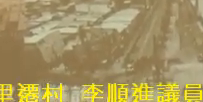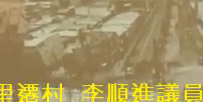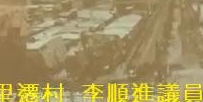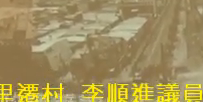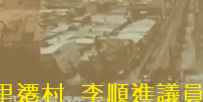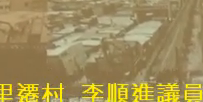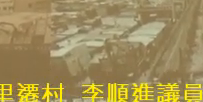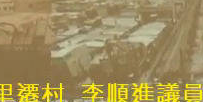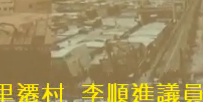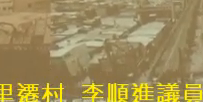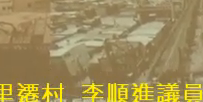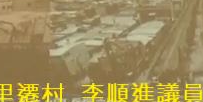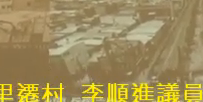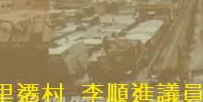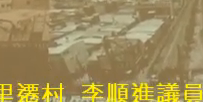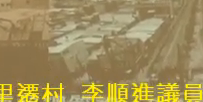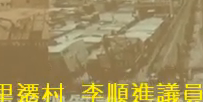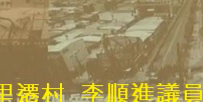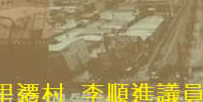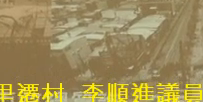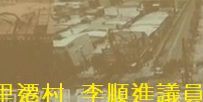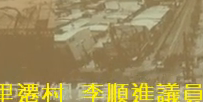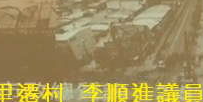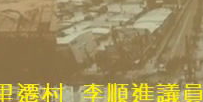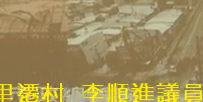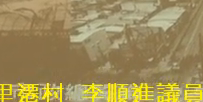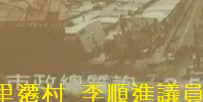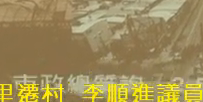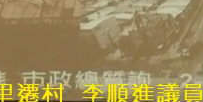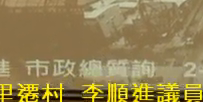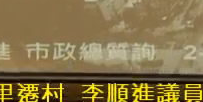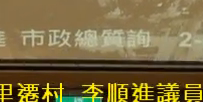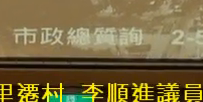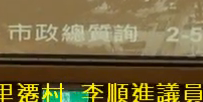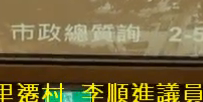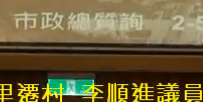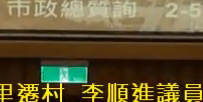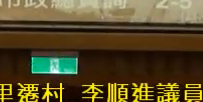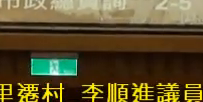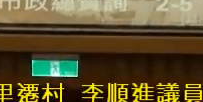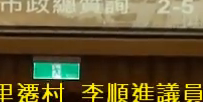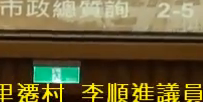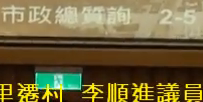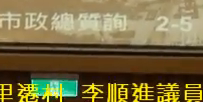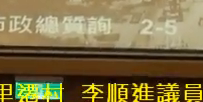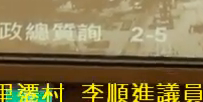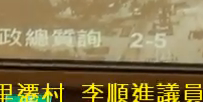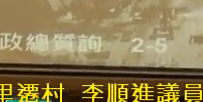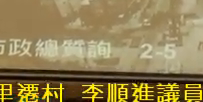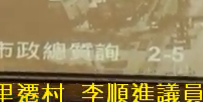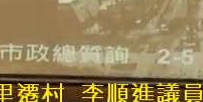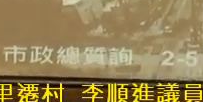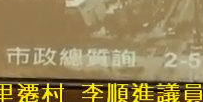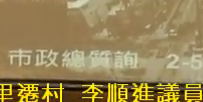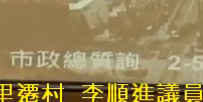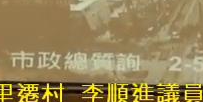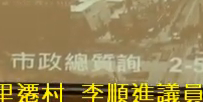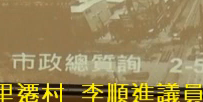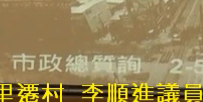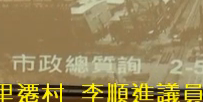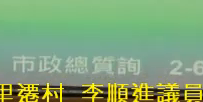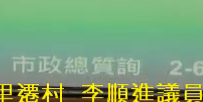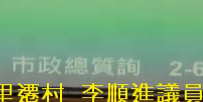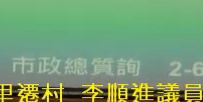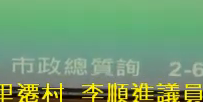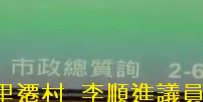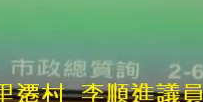32人死亡哈，300多人受伤，包括5位消防员，1位义消哈，重大的损失哈，我想这个是